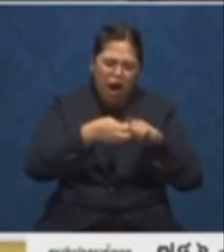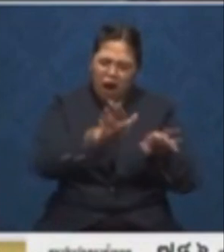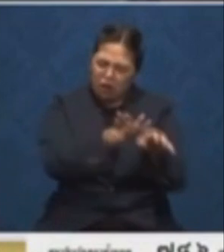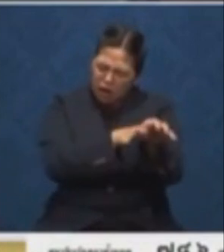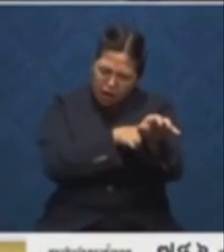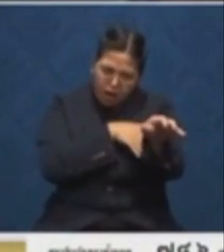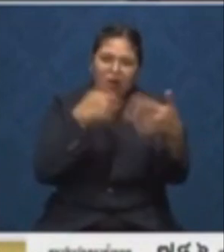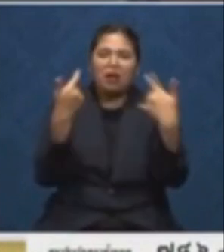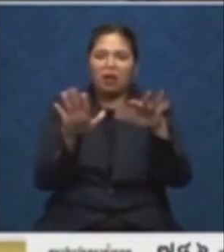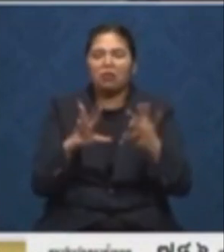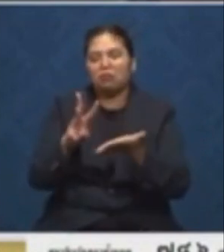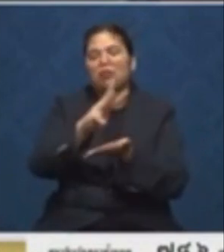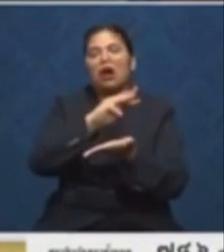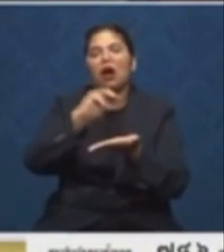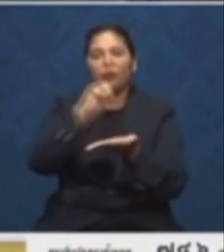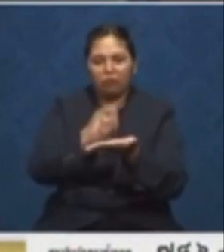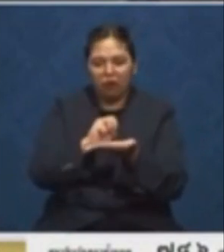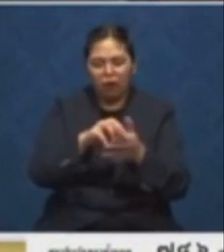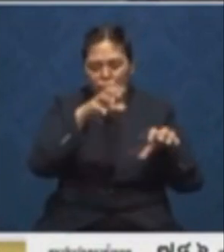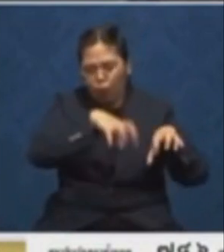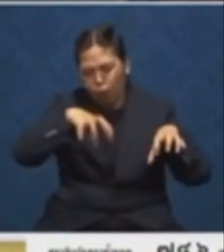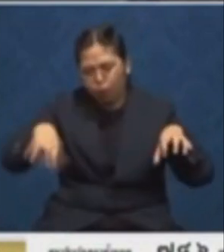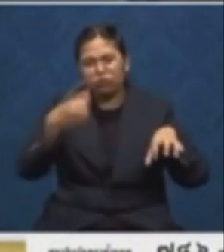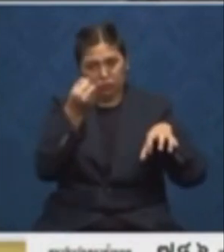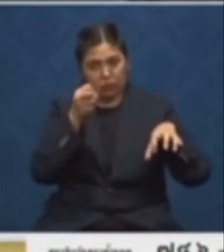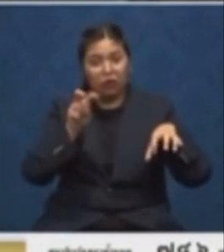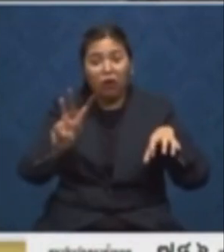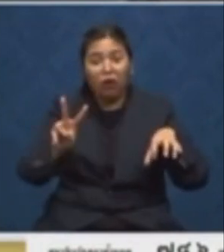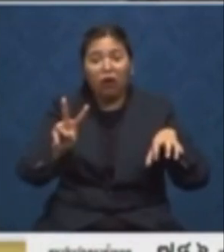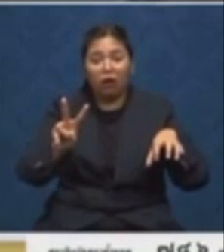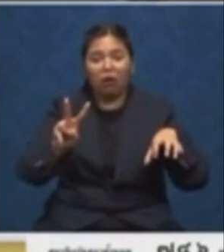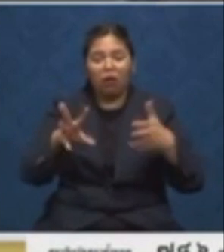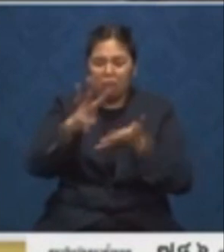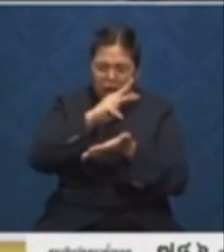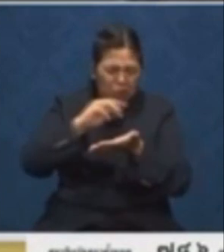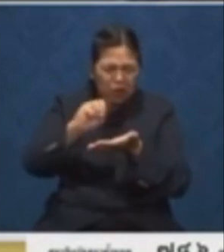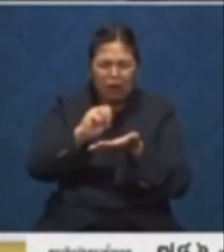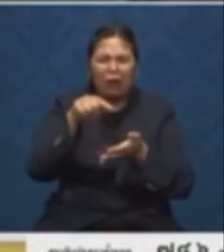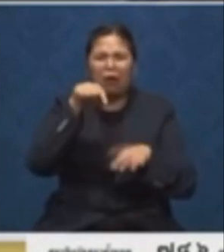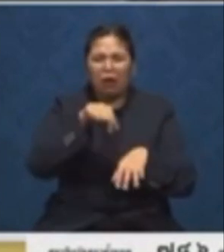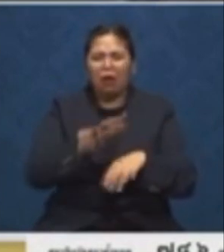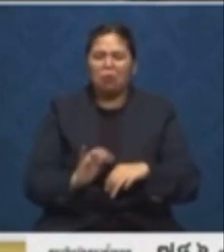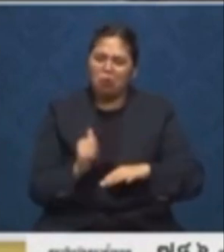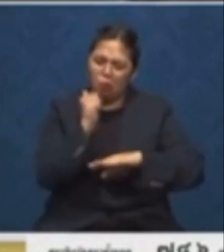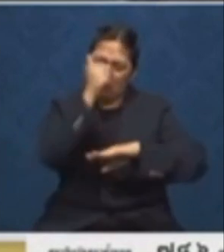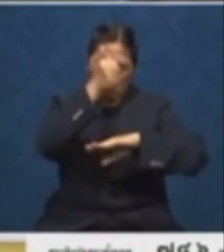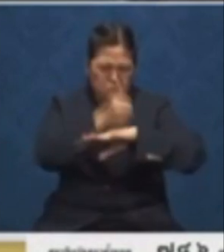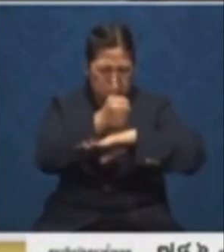าลัยถึง12แห่งนะครับในประเทศที่ไม่สามารถมีอธิการบดีตัวจ